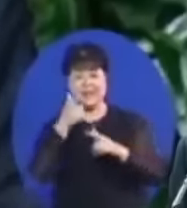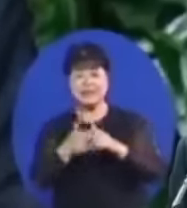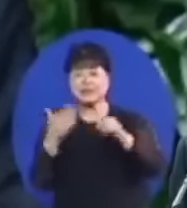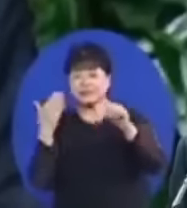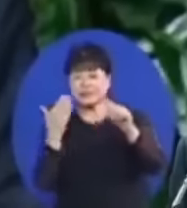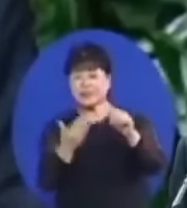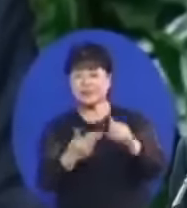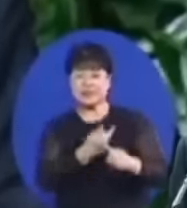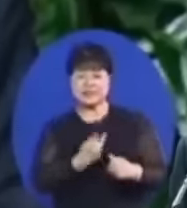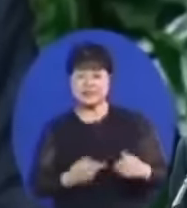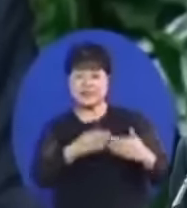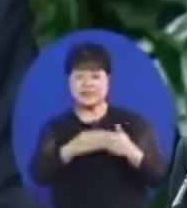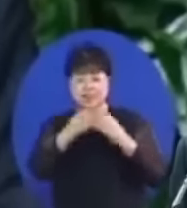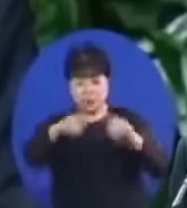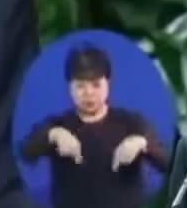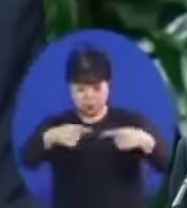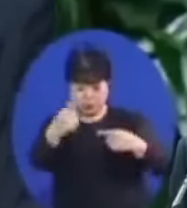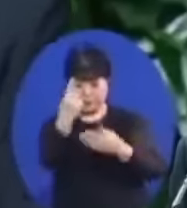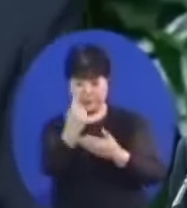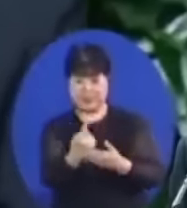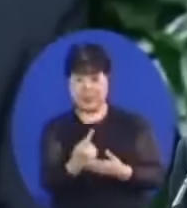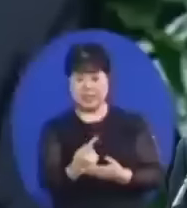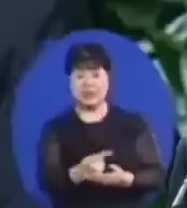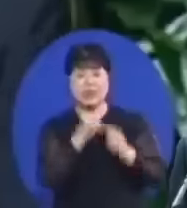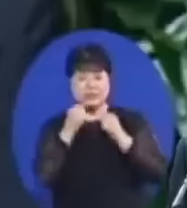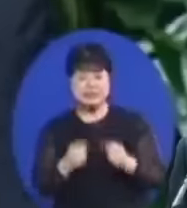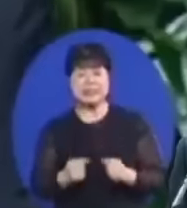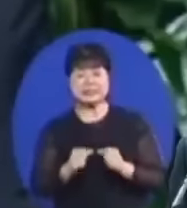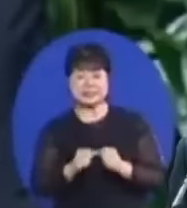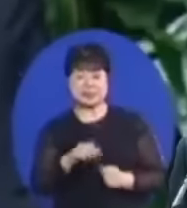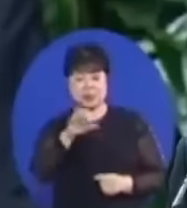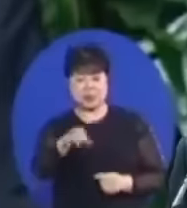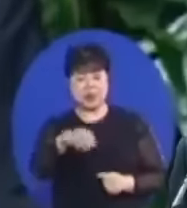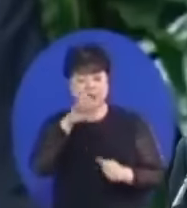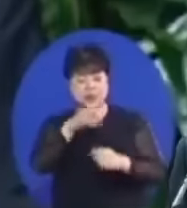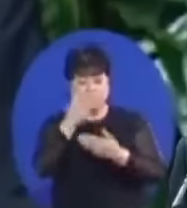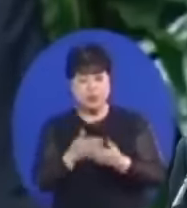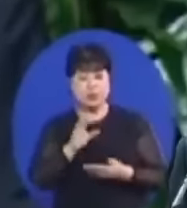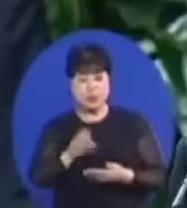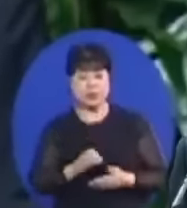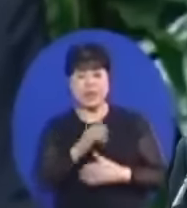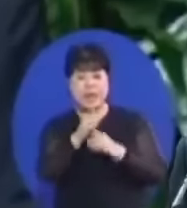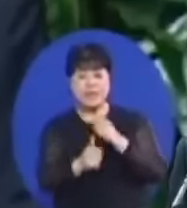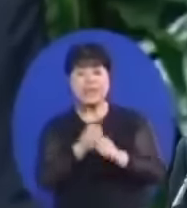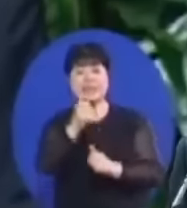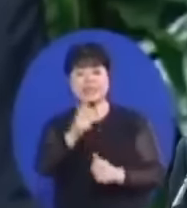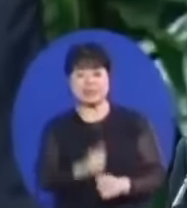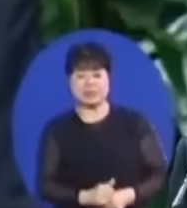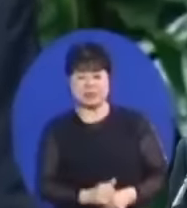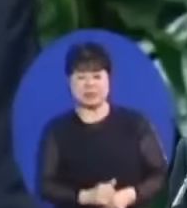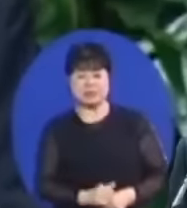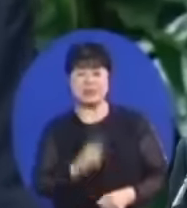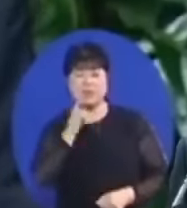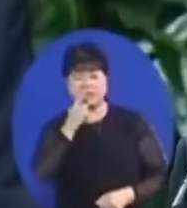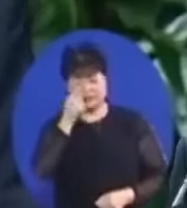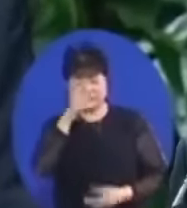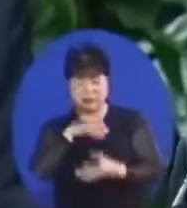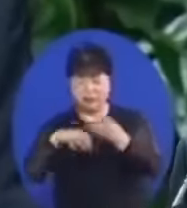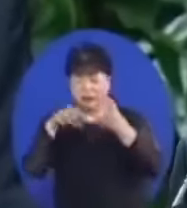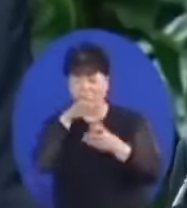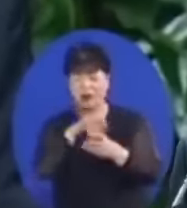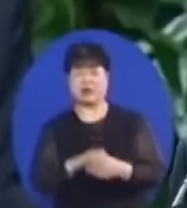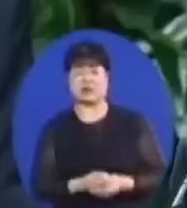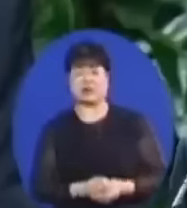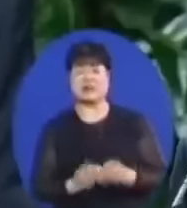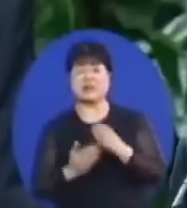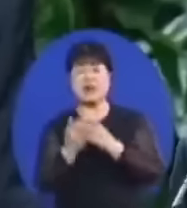예수님이 제자들 데리고 들어오신 것입니다. 여러분 우리가 사는 이 지구도 저주받은 곳 아닙니까? 하나님이 저주하여 가르실 때 가시와 은극기가